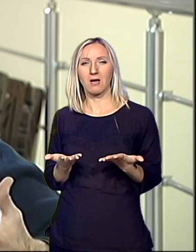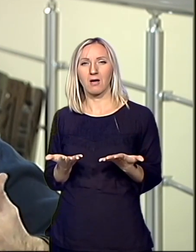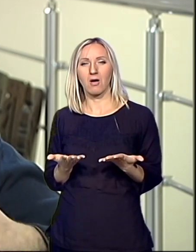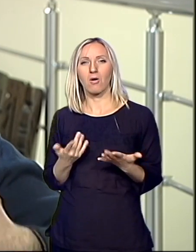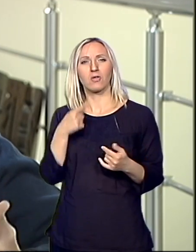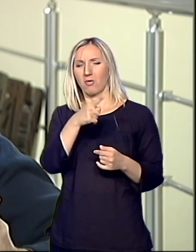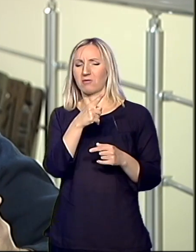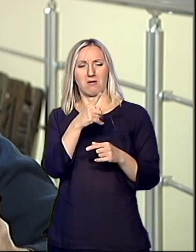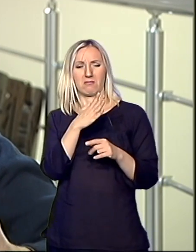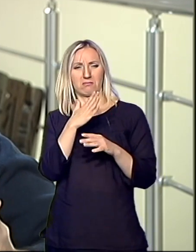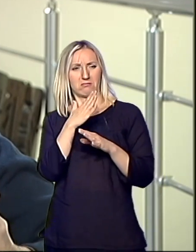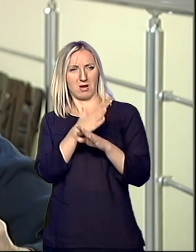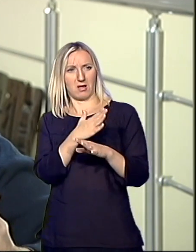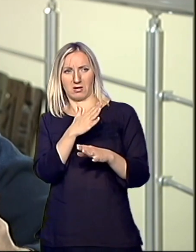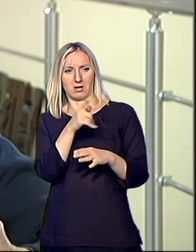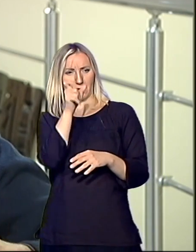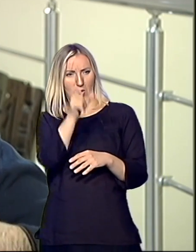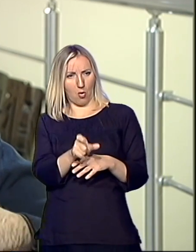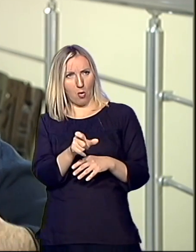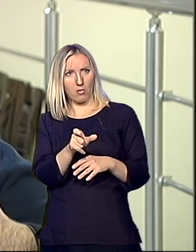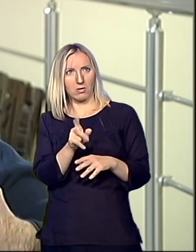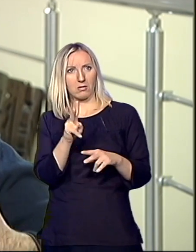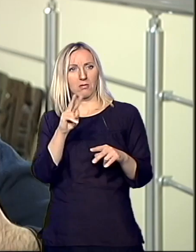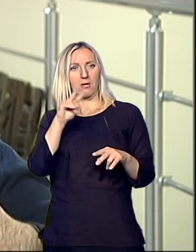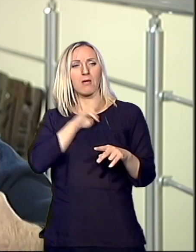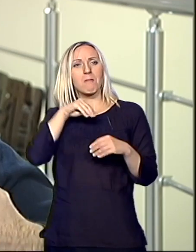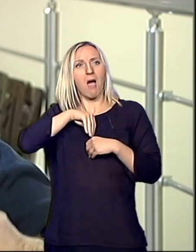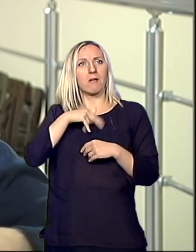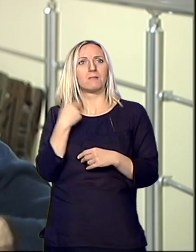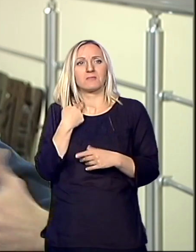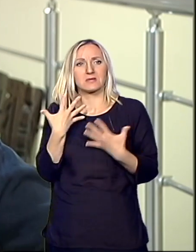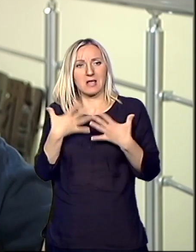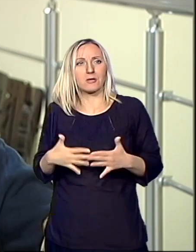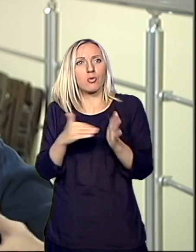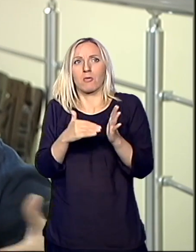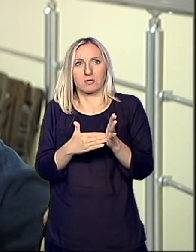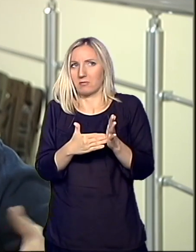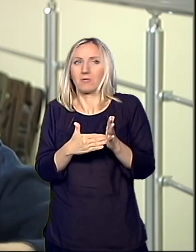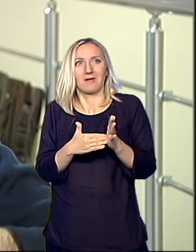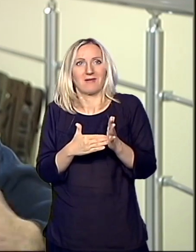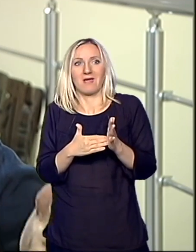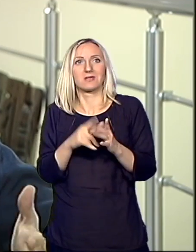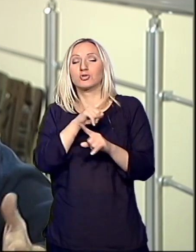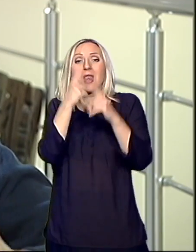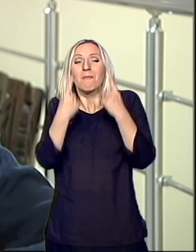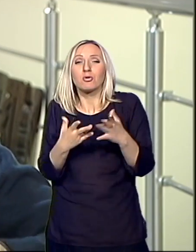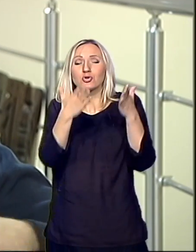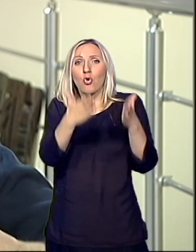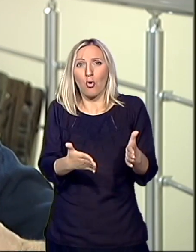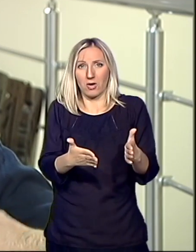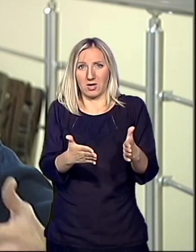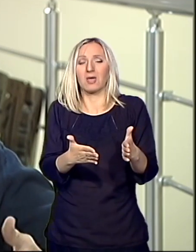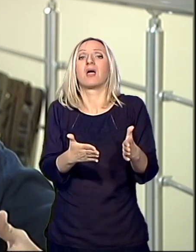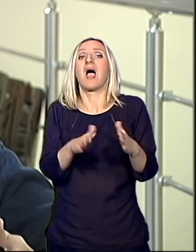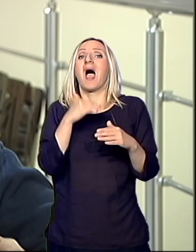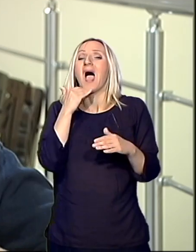negira mogućnost da on uopšte bude seksualan. Dakle, osoba sa invaliditetom, samo njeno postojanje se negira, on ne postoji, a